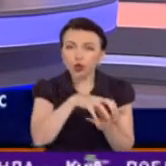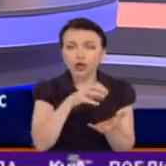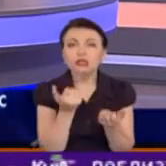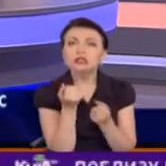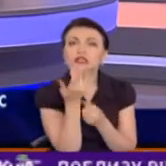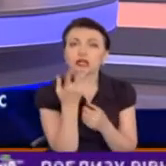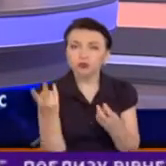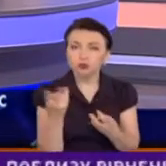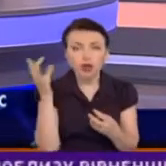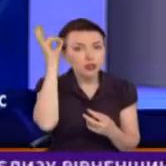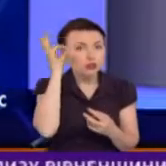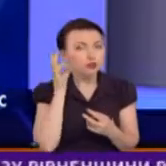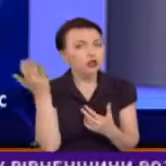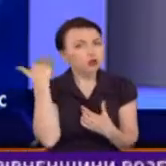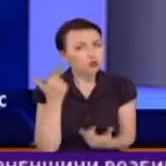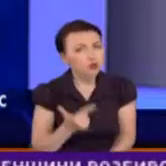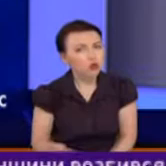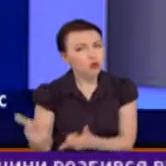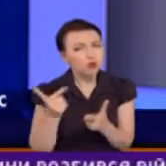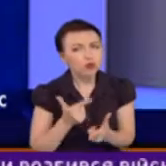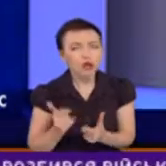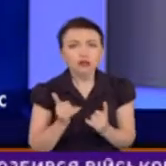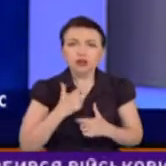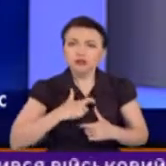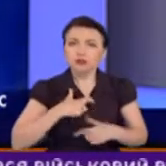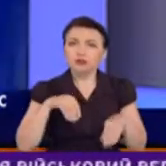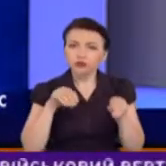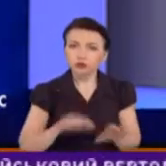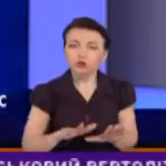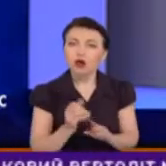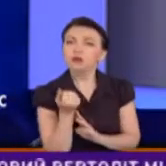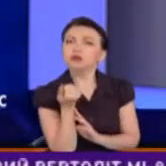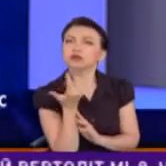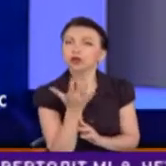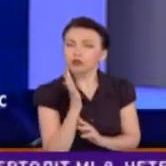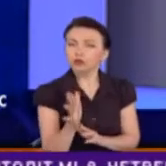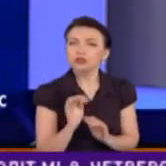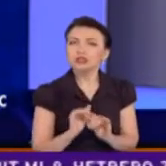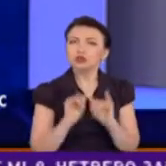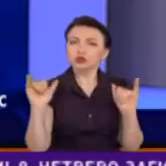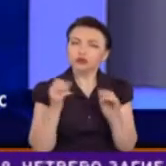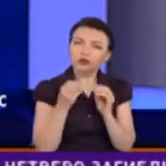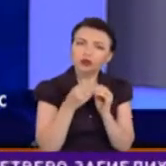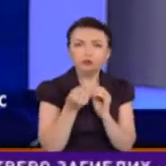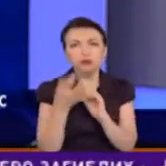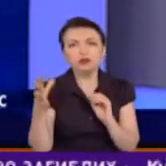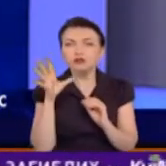потрібно. Німеччина до цього готувалась. Вона для себе вирішувала, наскільки вона буде збільшувати за 10-15